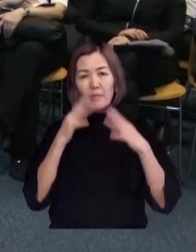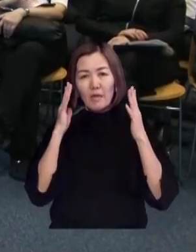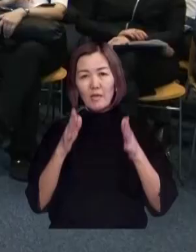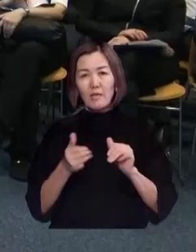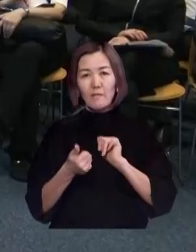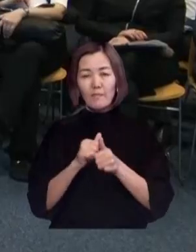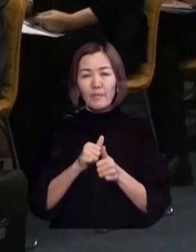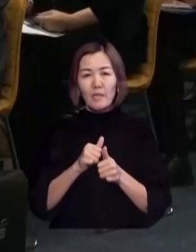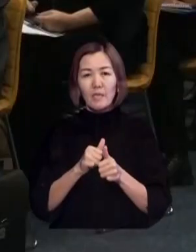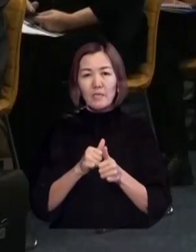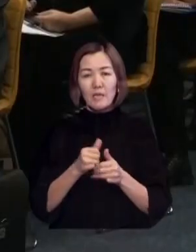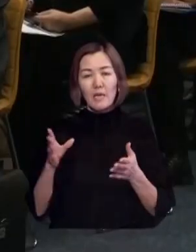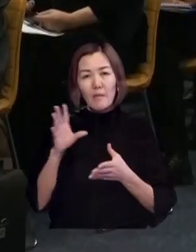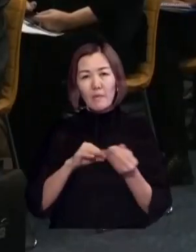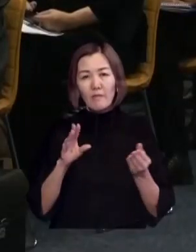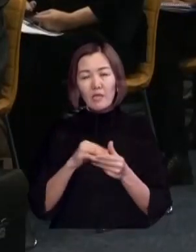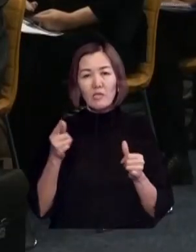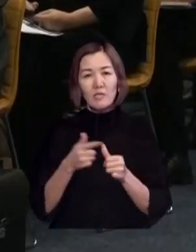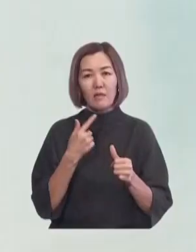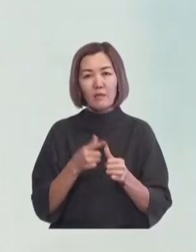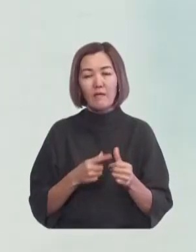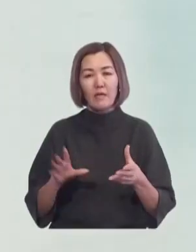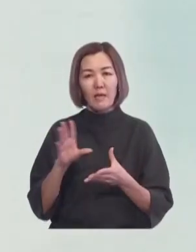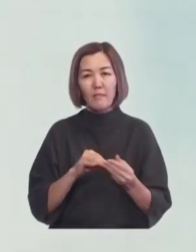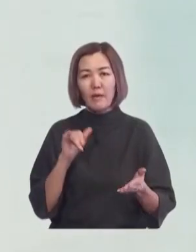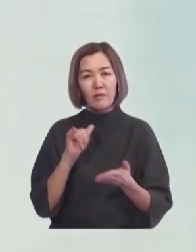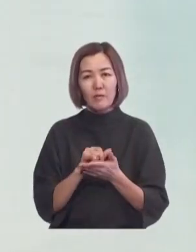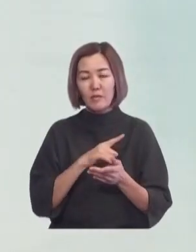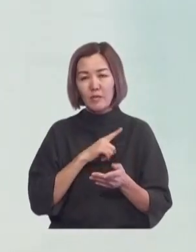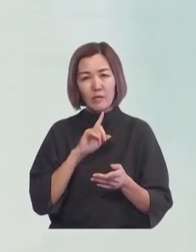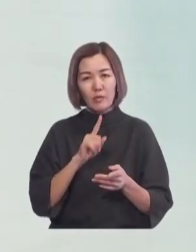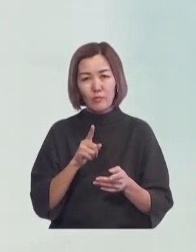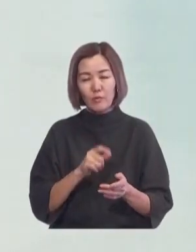замене устаревших и повторяющихся наименований.